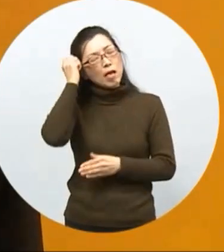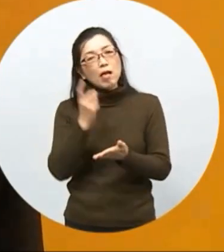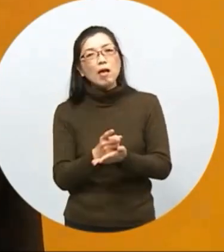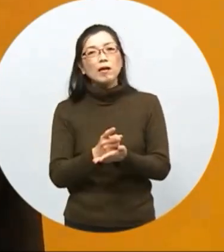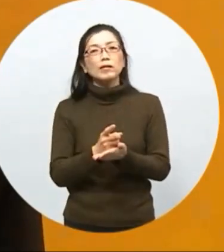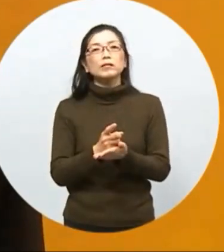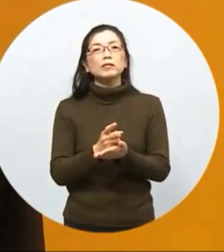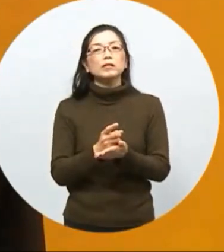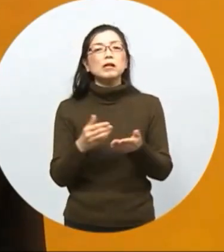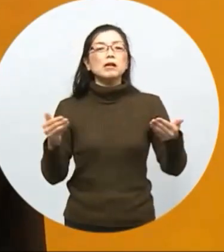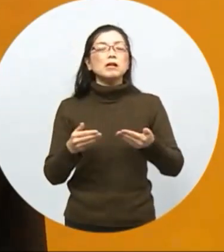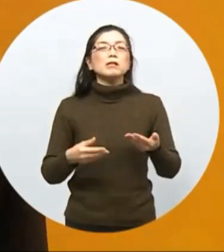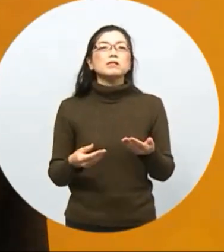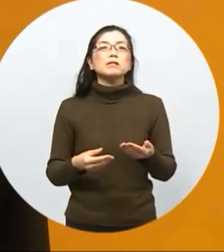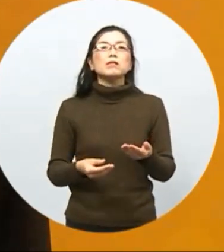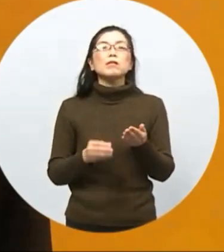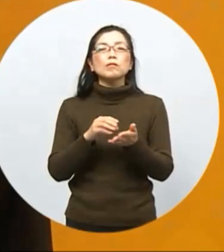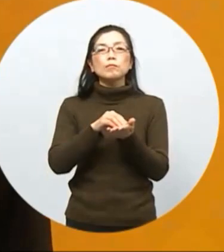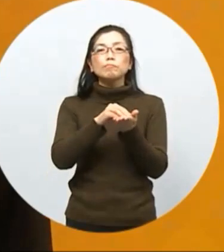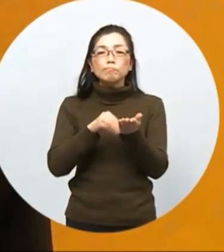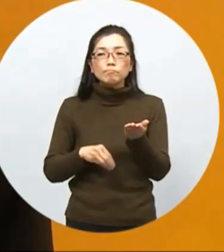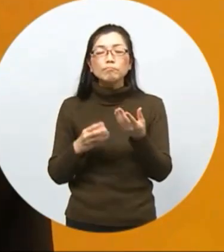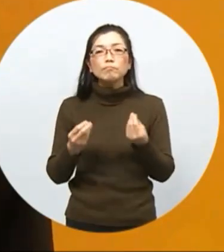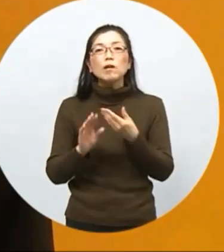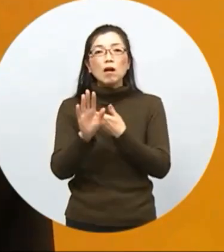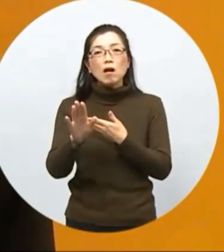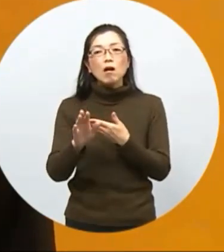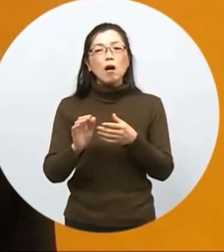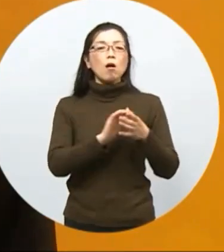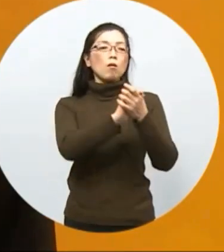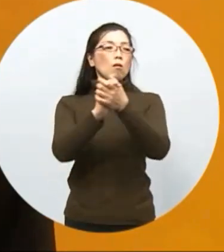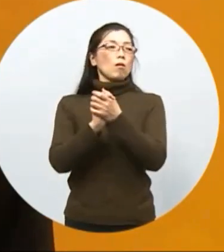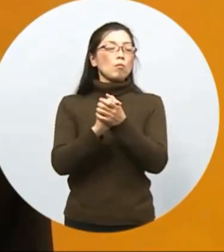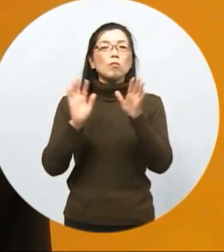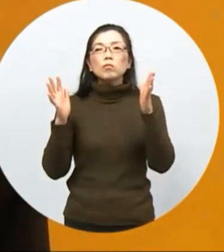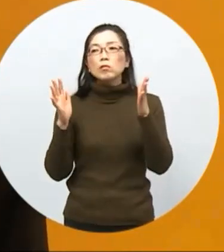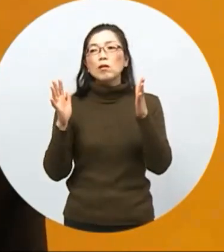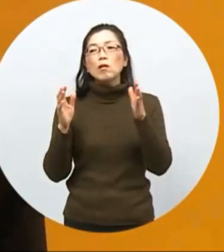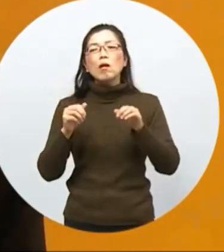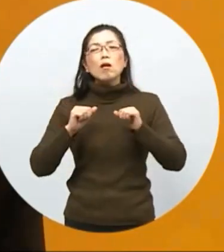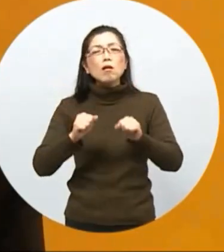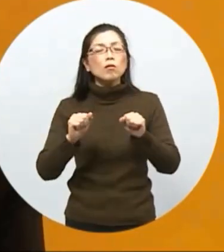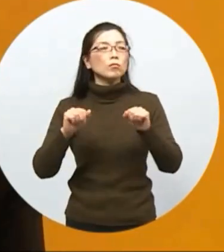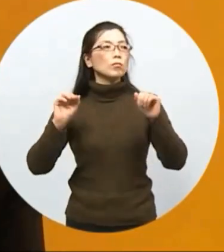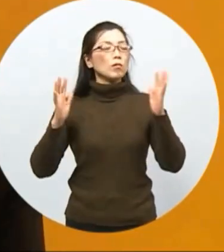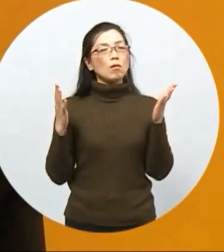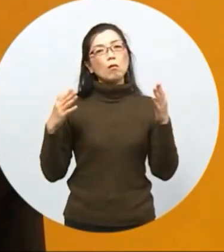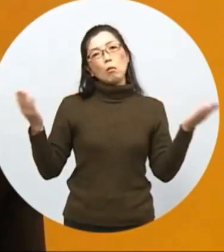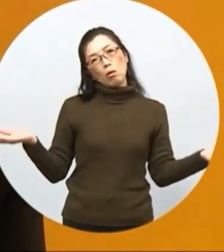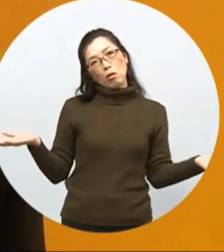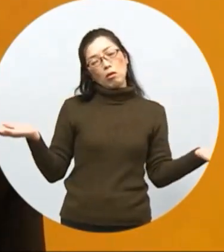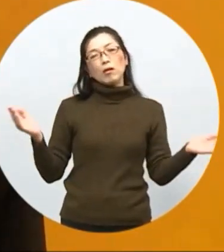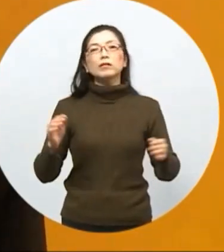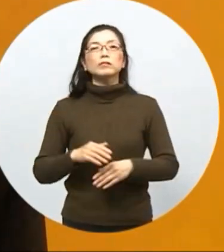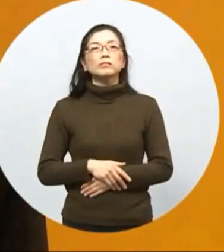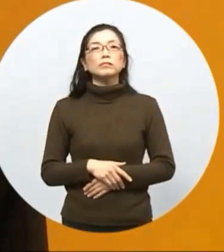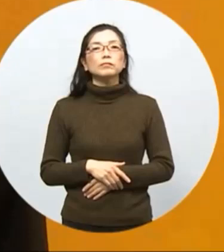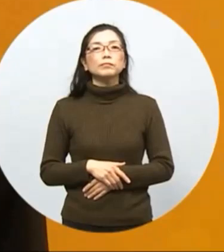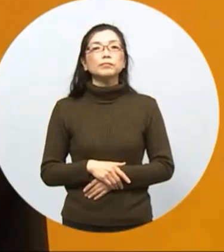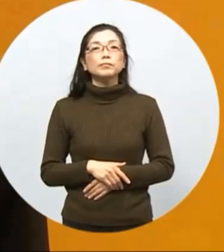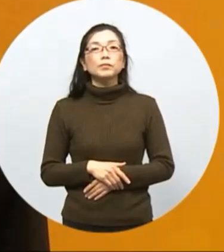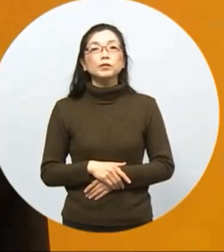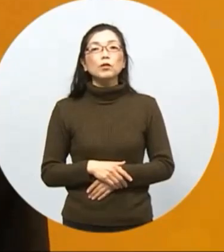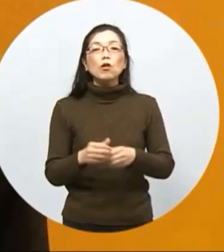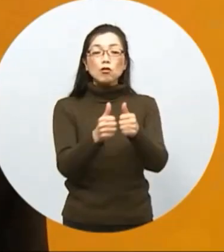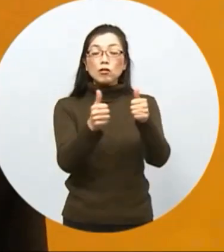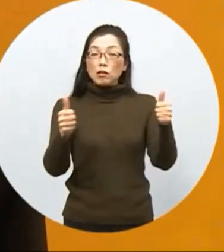人途端に近くには仲間もいないし、やることもなくなっちゃうということで、そういうことで、そ